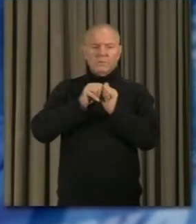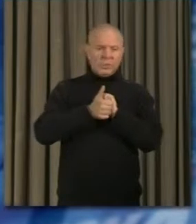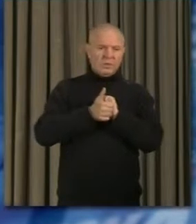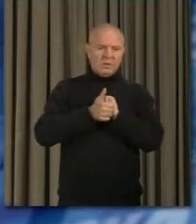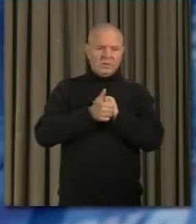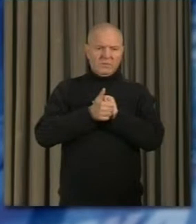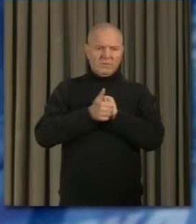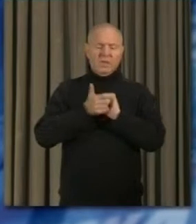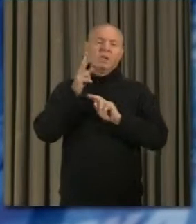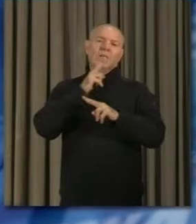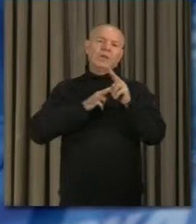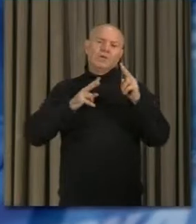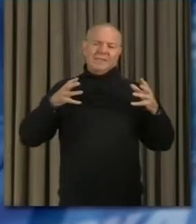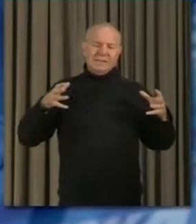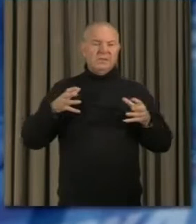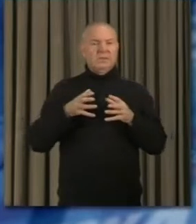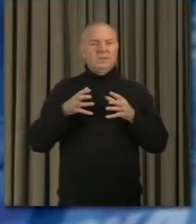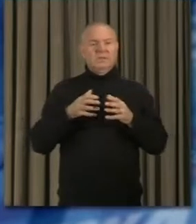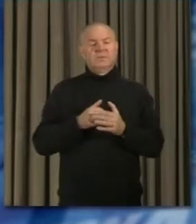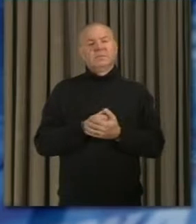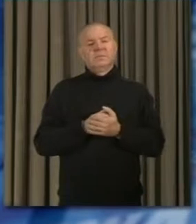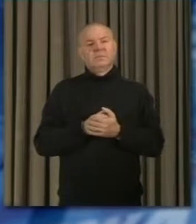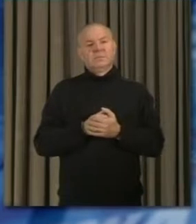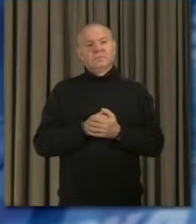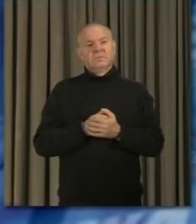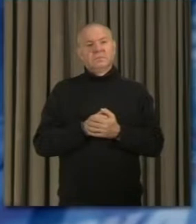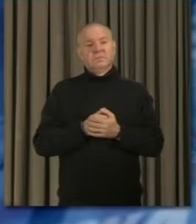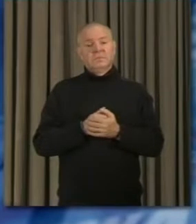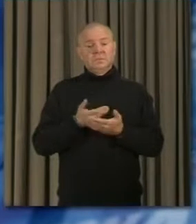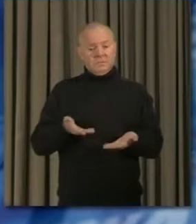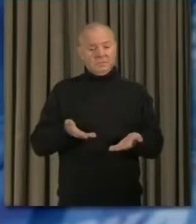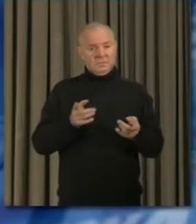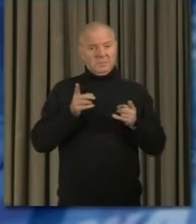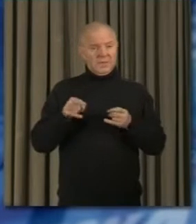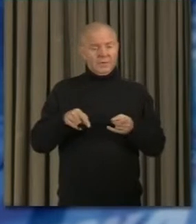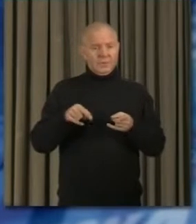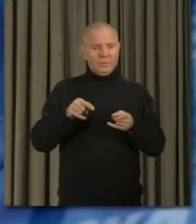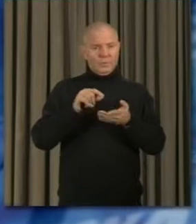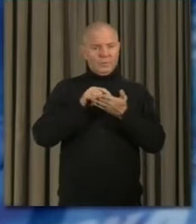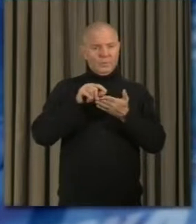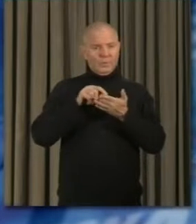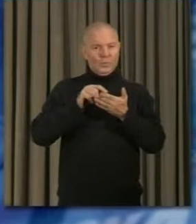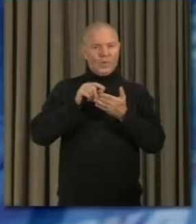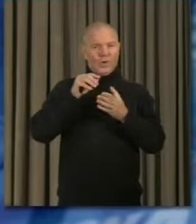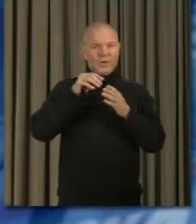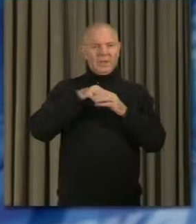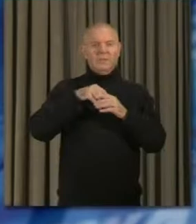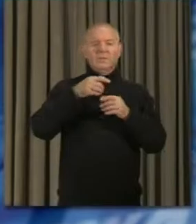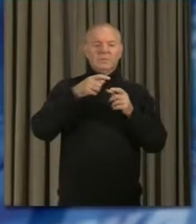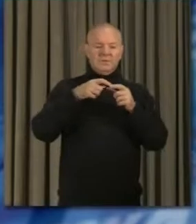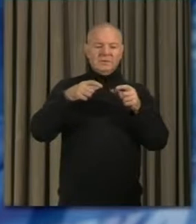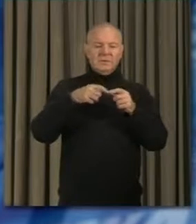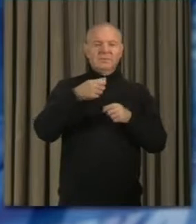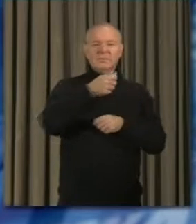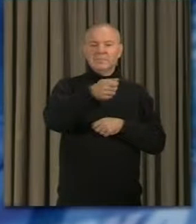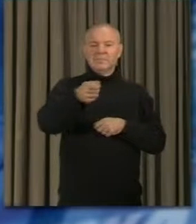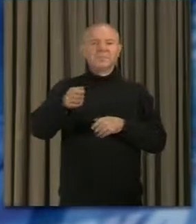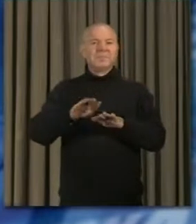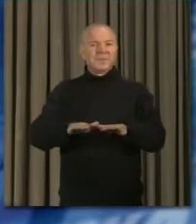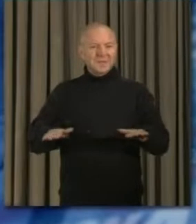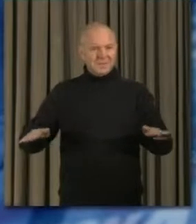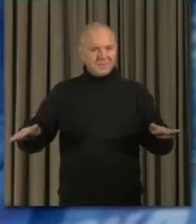per cercare di compattare il tutto in questi giorni nelle scuole cittadine è stata distribuita gratuitamente agli studenti delle scuole elementari